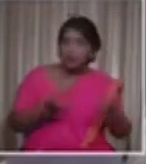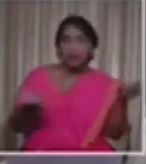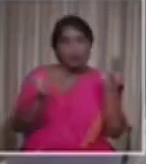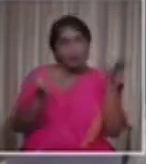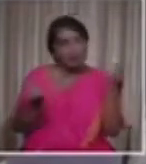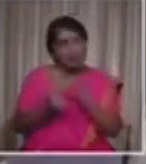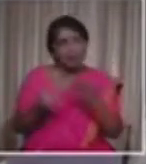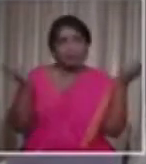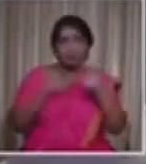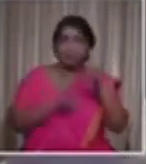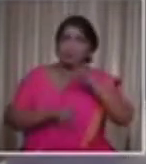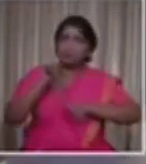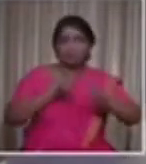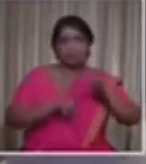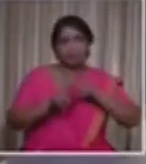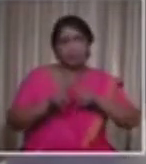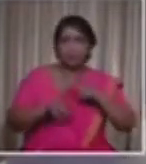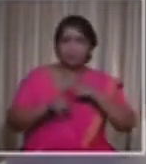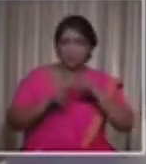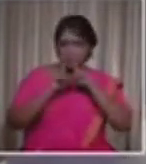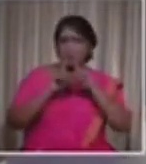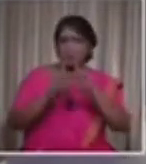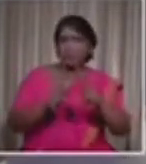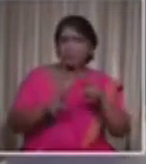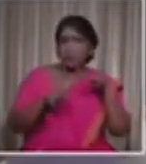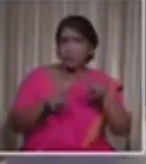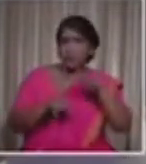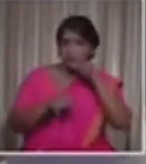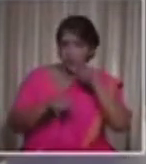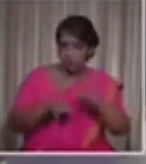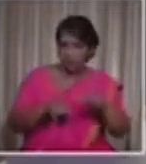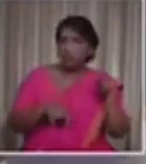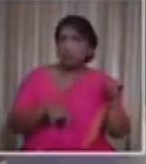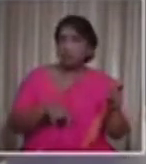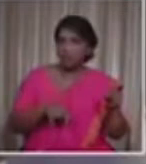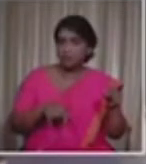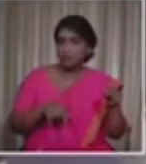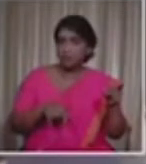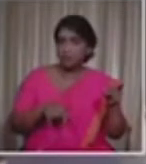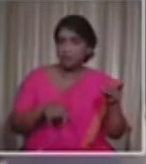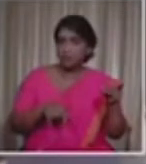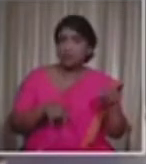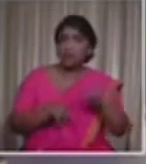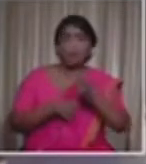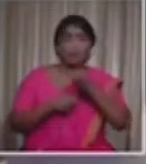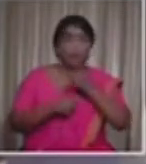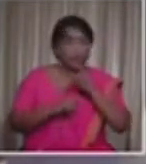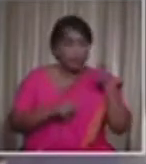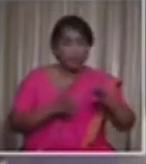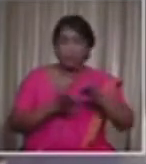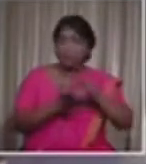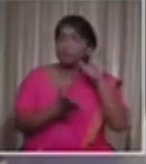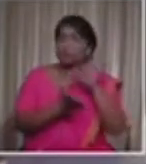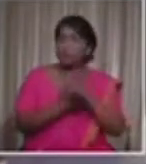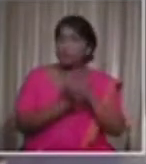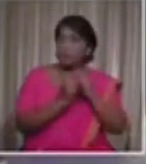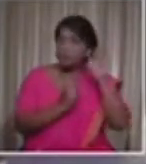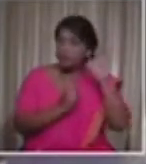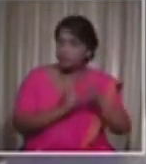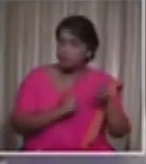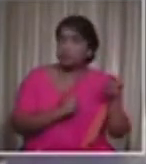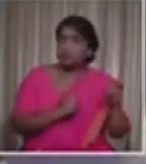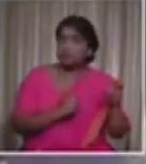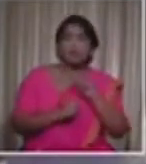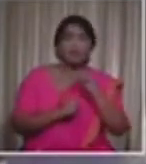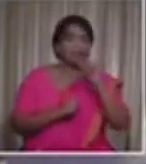වෙලා කතා කරමු කියලා අපි කියලා තියෙන්නේ. ඒත් ඇත්ත වශයෙන් මේ ඒ ඒ ඒ නඩුවෙන් තීන්දුවෙන් සිදු වෙලා තියෙන්නේ